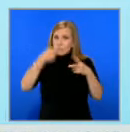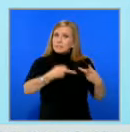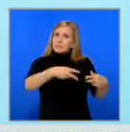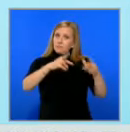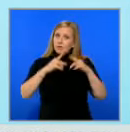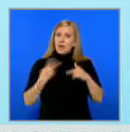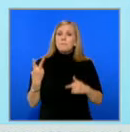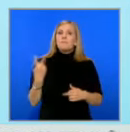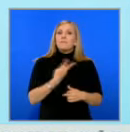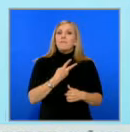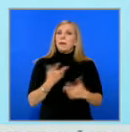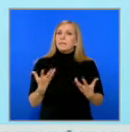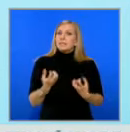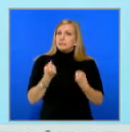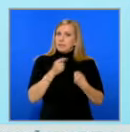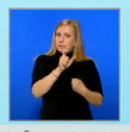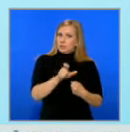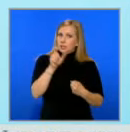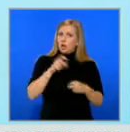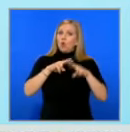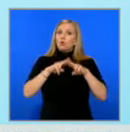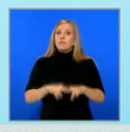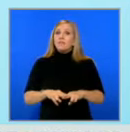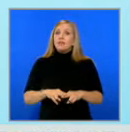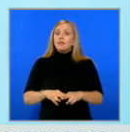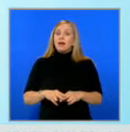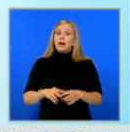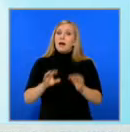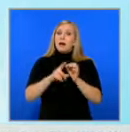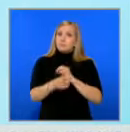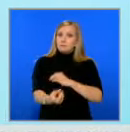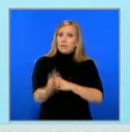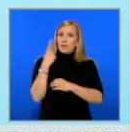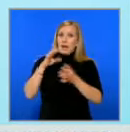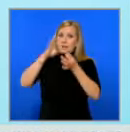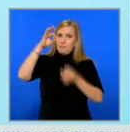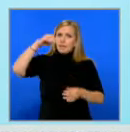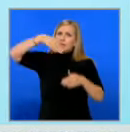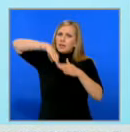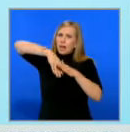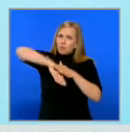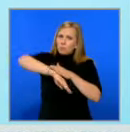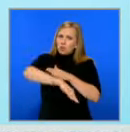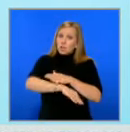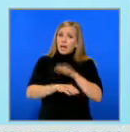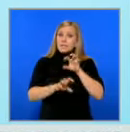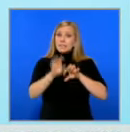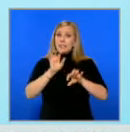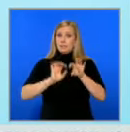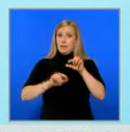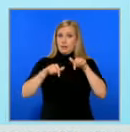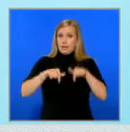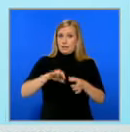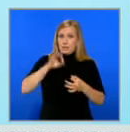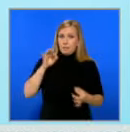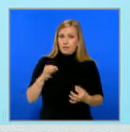почти цялото време на спасителната операция остават на 1000 м дълбочина слизането до тези метри им отнем